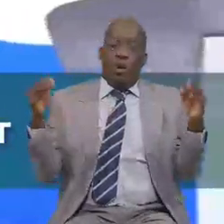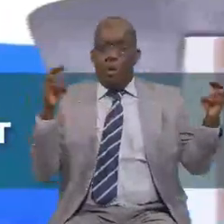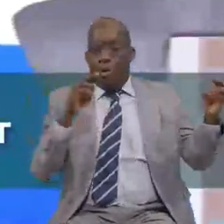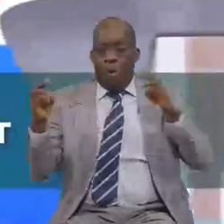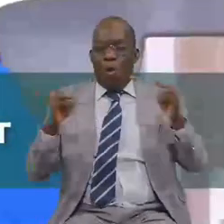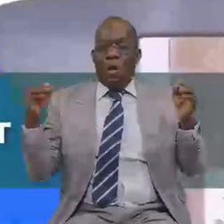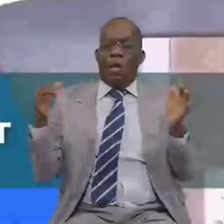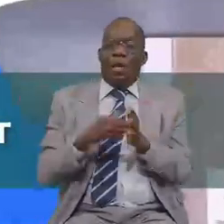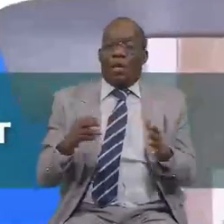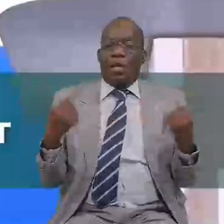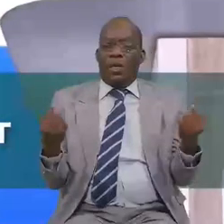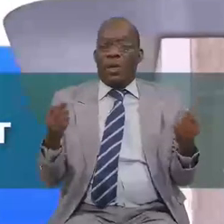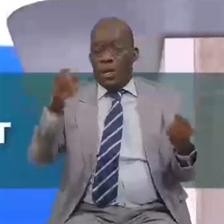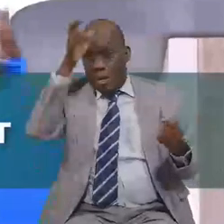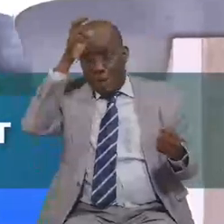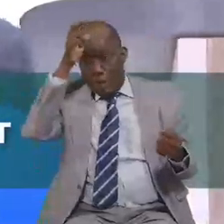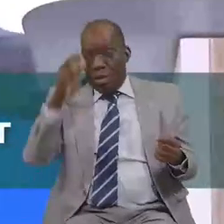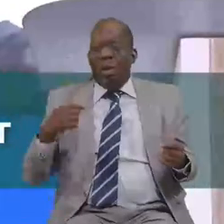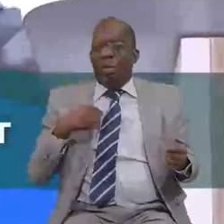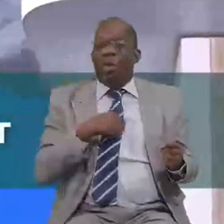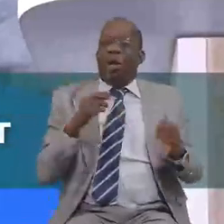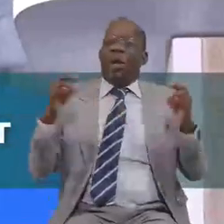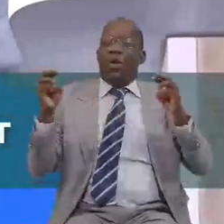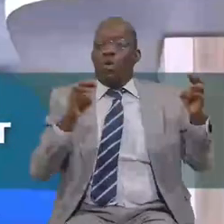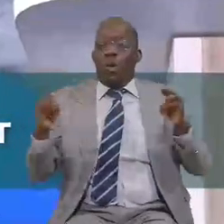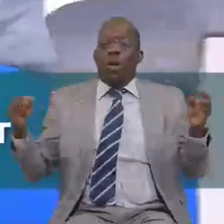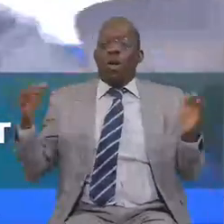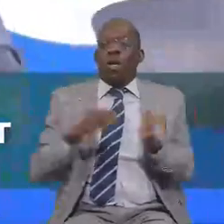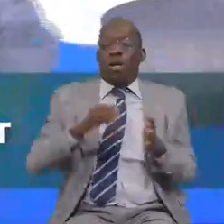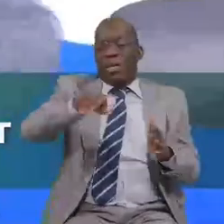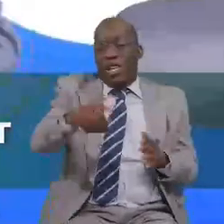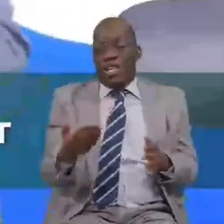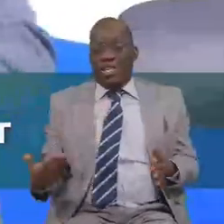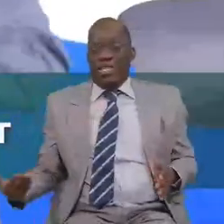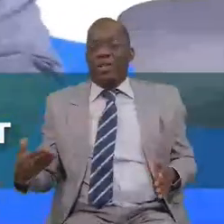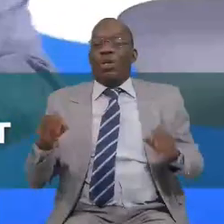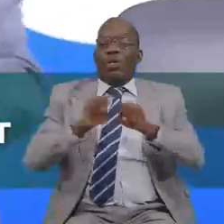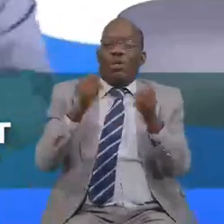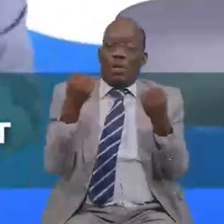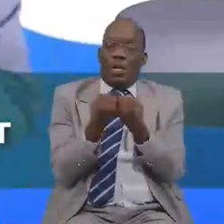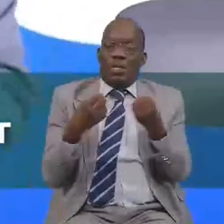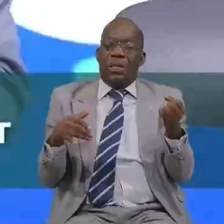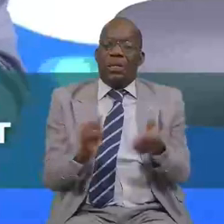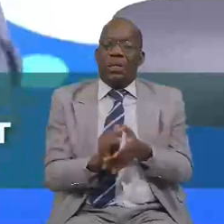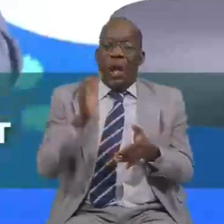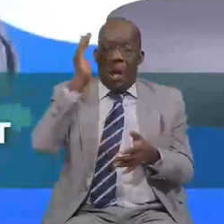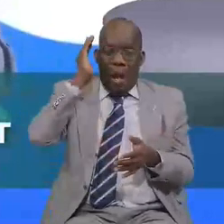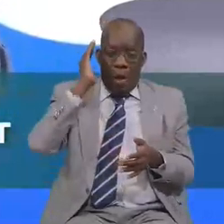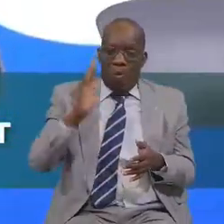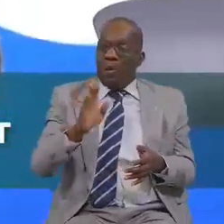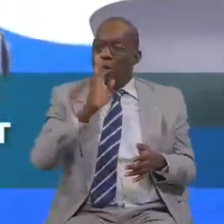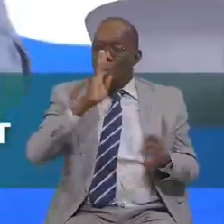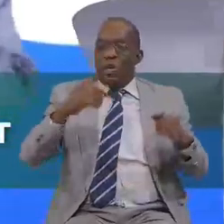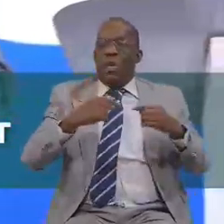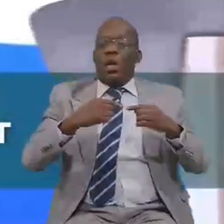nous combattons et nous luttons contre tout ce qui dans la société veut contredire la vérité